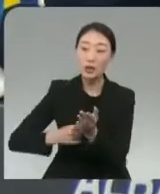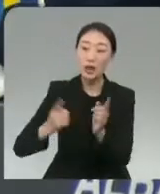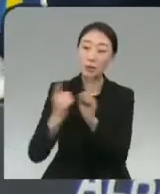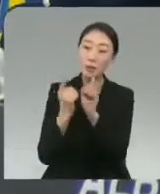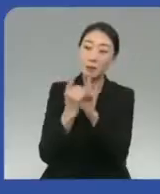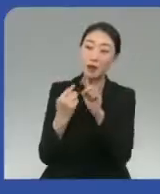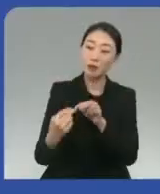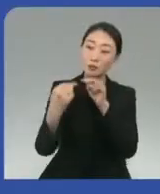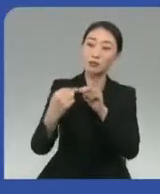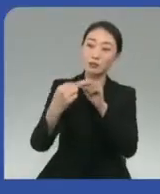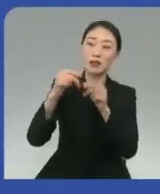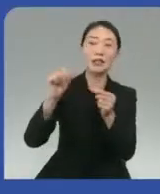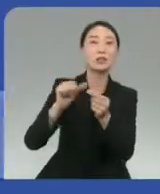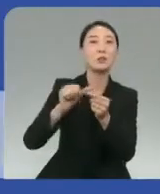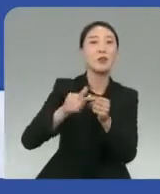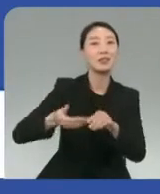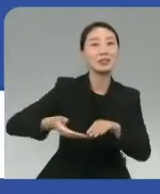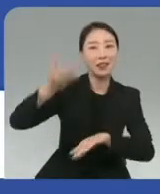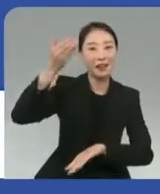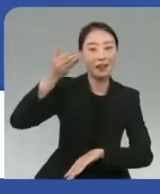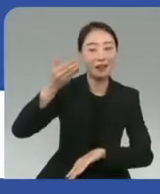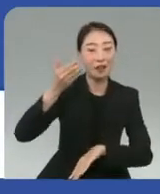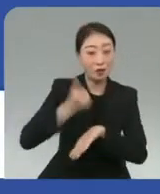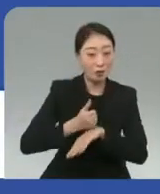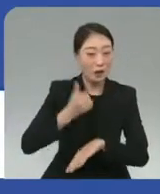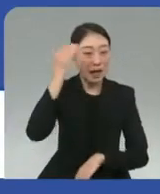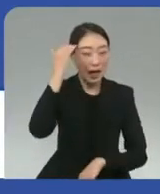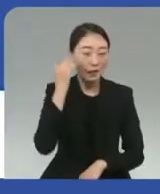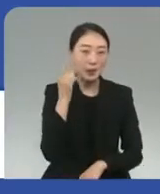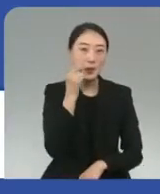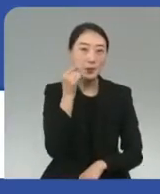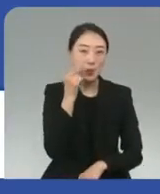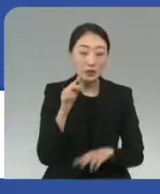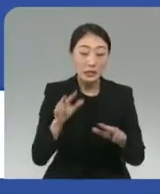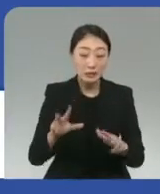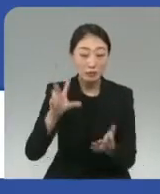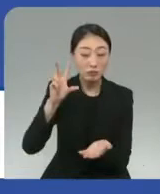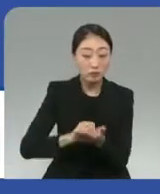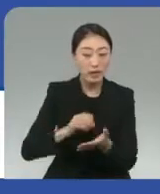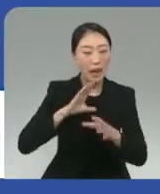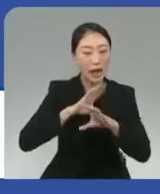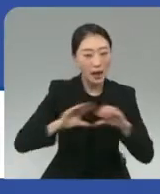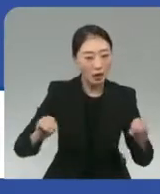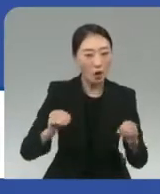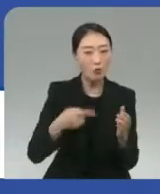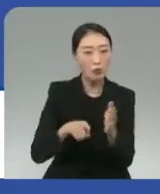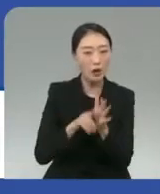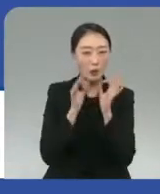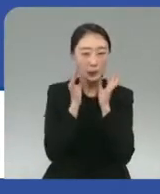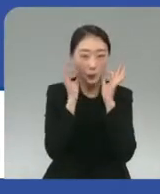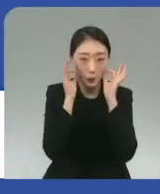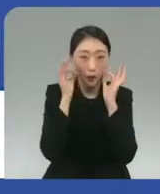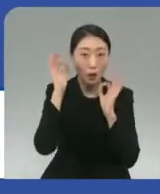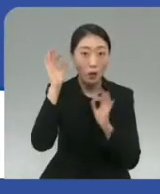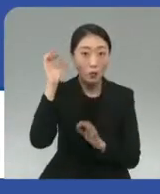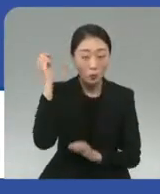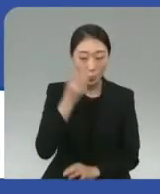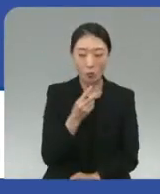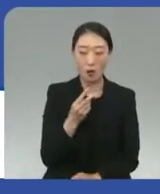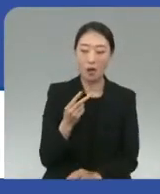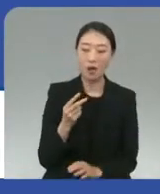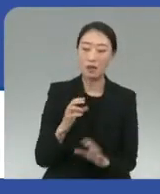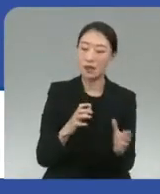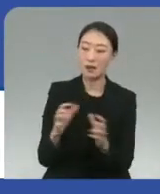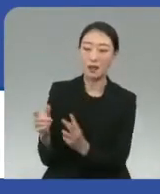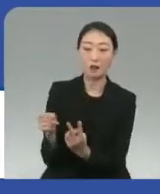опасения по поводу возможных недружественных действий пхеньяна видели трех стран отметили что достижение